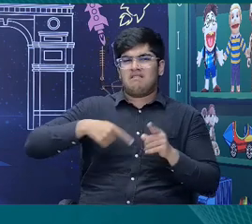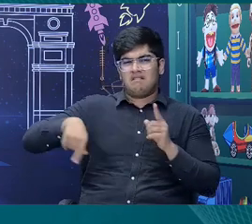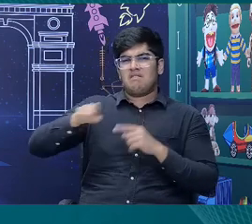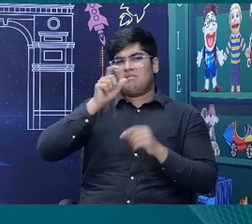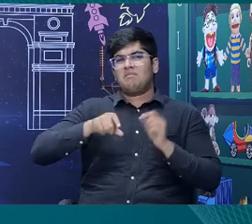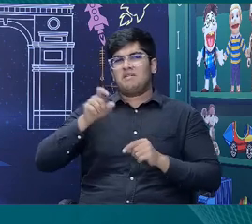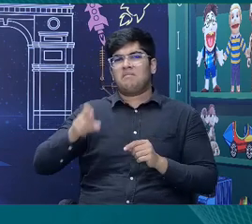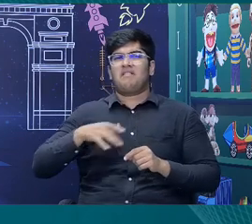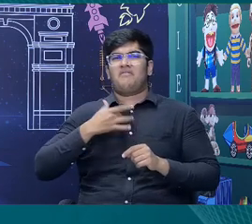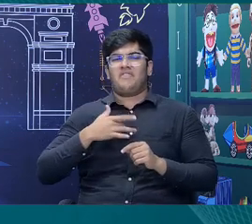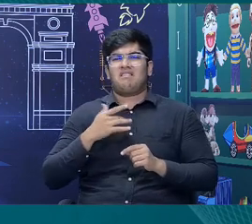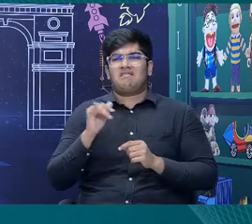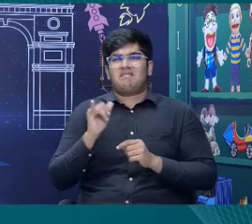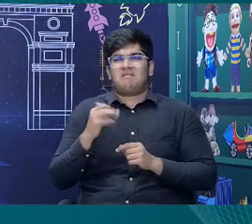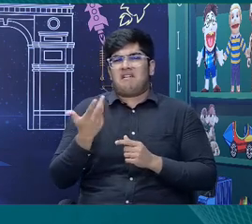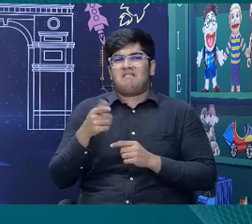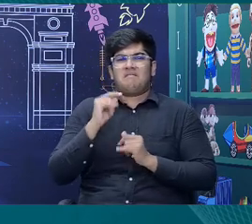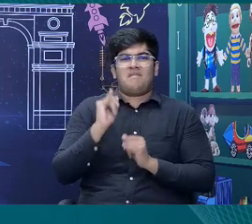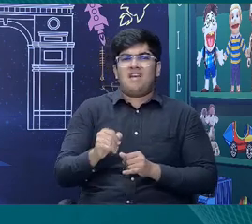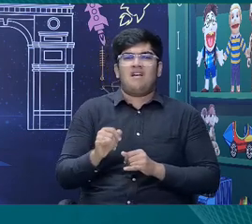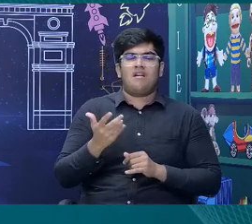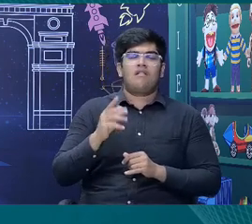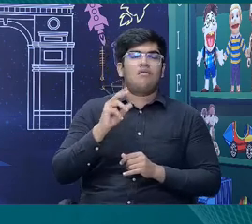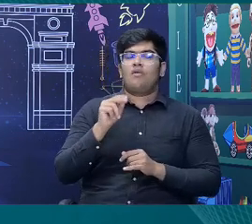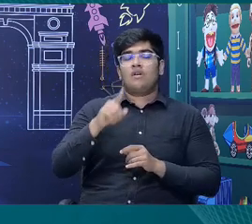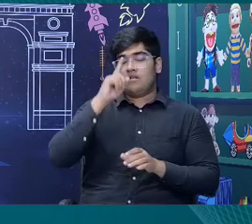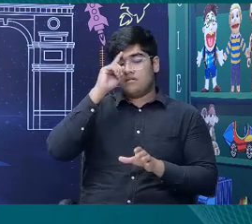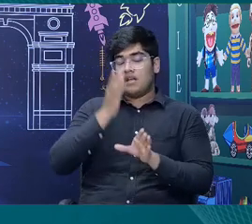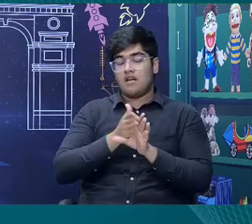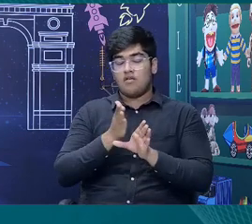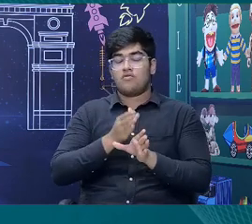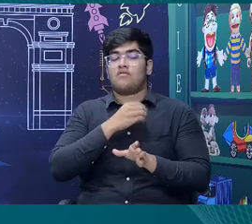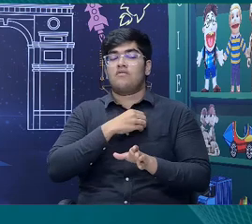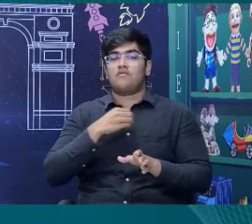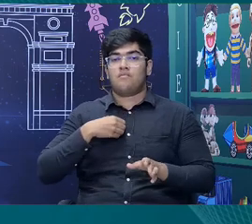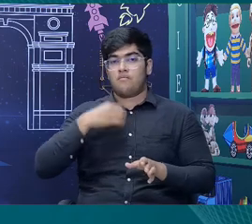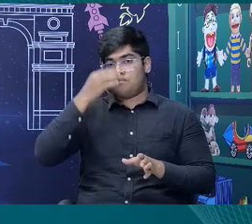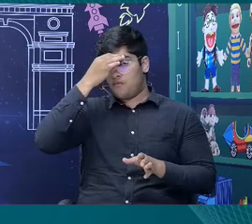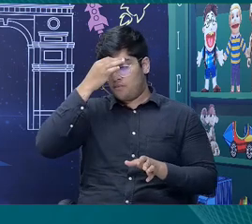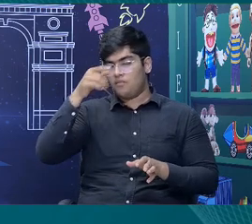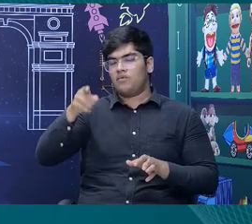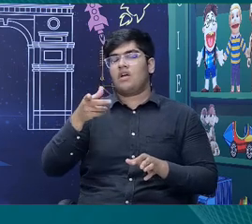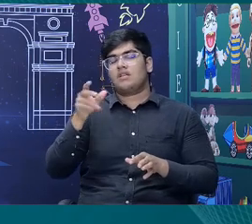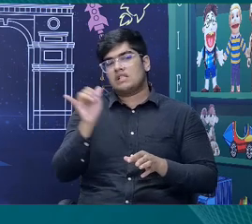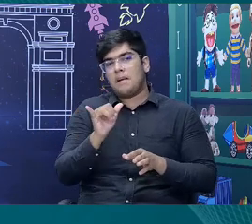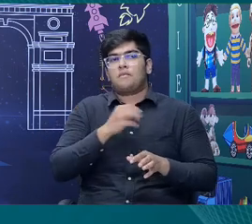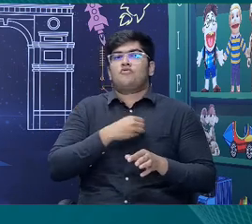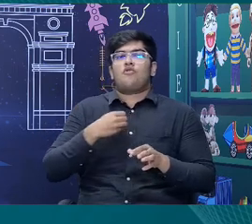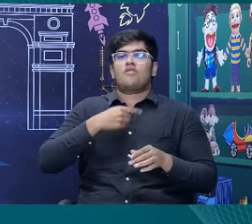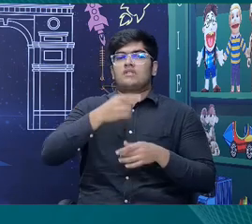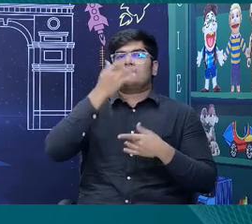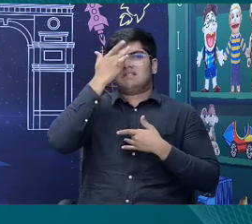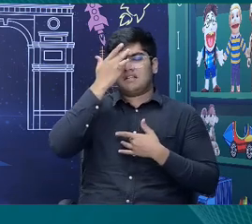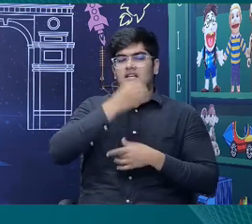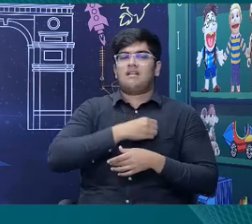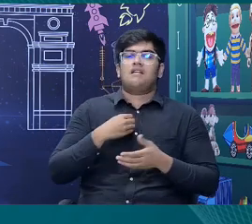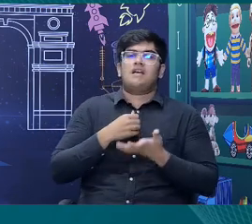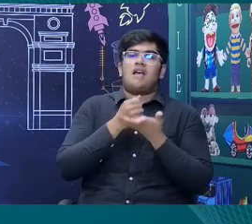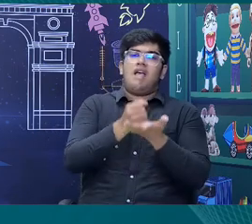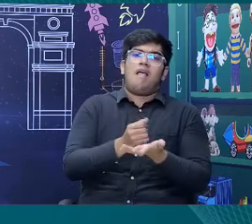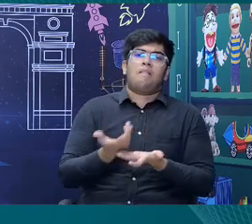अब वो कम हो रहा है हम बोलते हैं कि साइकोलॉजिकल प्रॉब्लम्स कैन आल्सो बी ट्रीटेड लाइक डिजीज वो भी उनका भी ट्रीटमेंट है